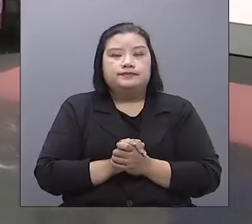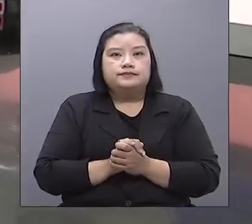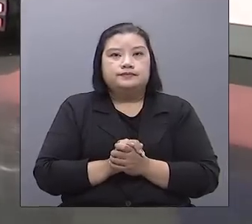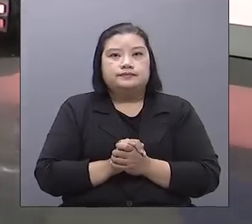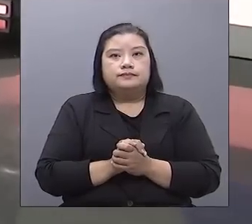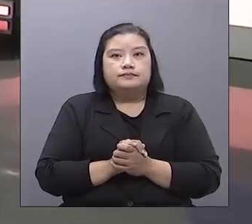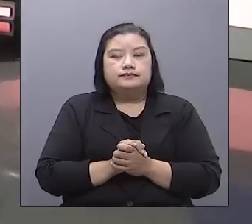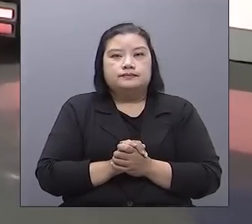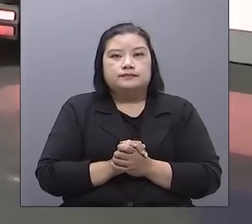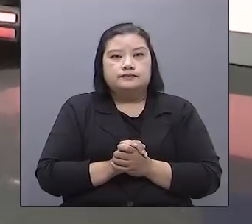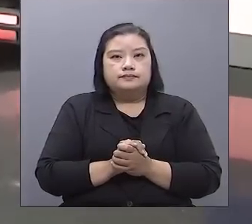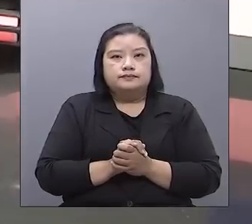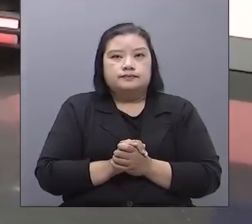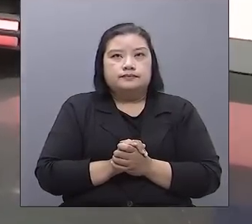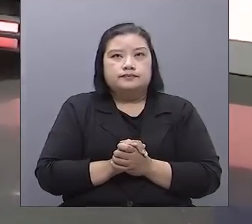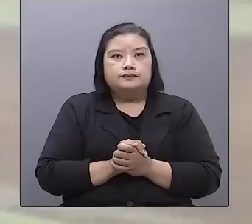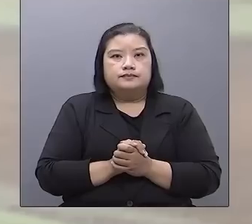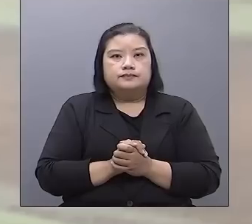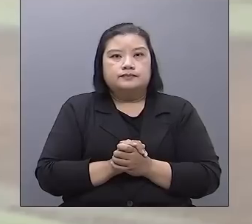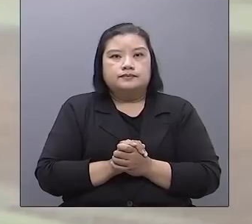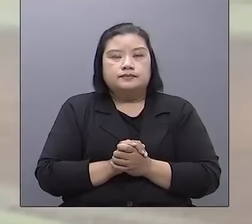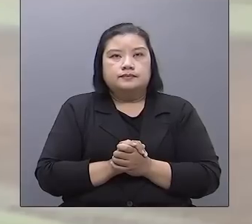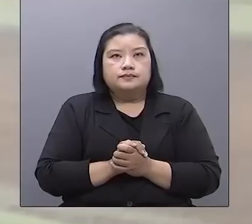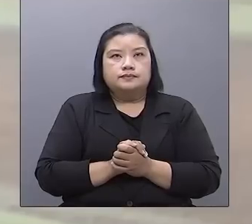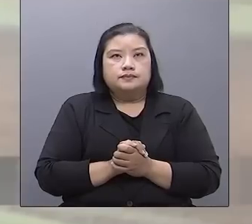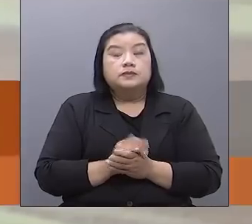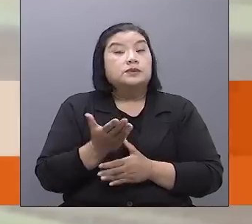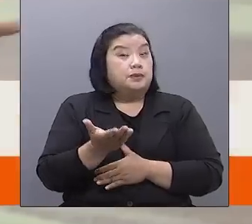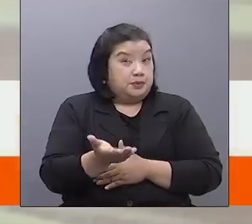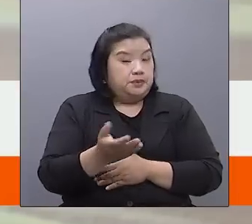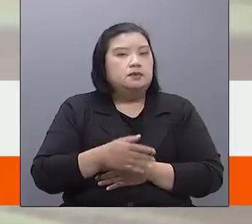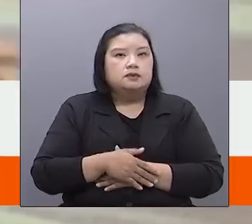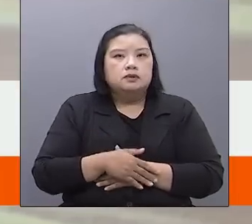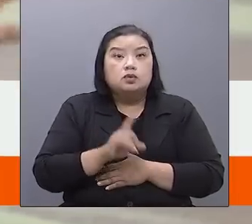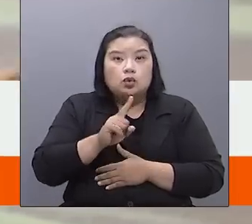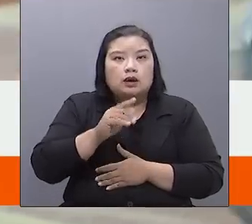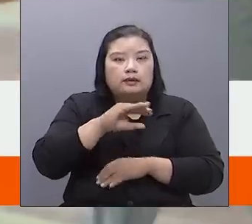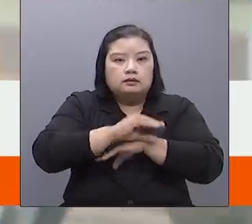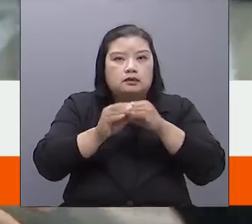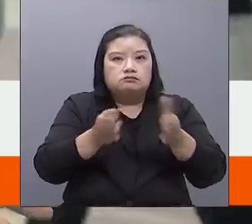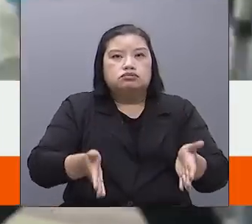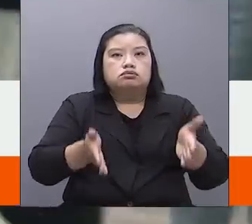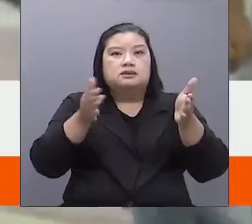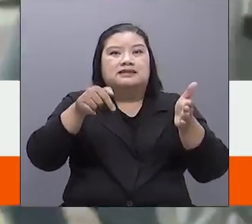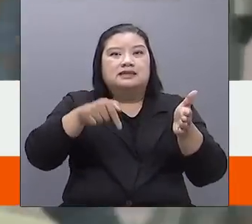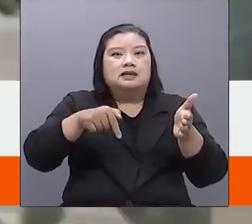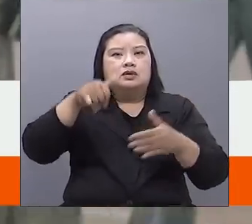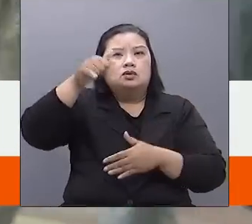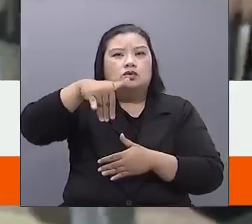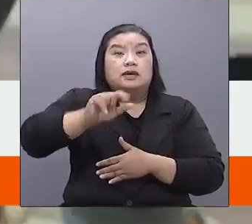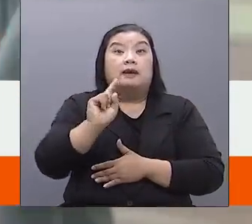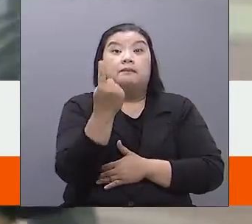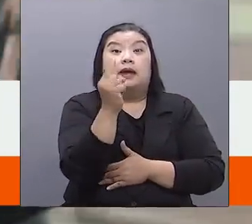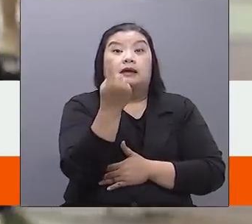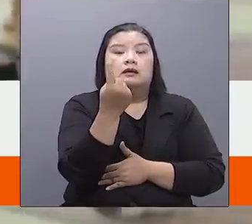เชิญค่ะคุณสิริมาคุณพิมพ์พิมลคะสภาพอากาศที่สยามพารากอนไม่ร้อนเลยนะคะแต่ที่ทำเอาผู้มาใช้สิทธิ์เลือกตั้